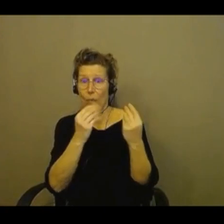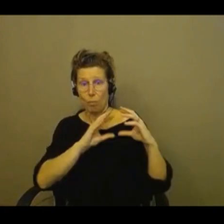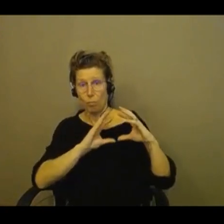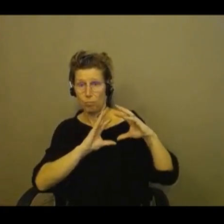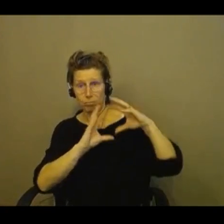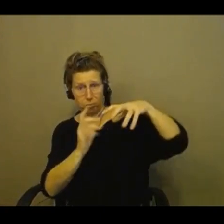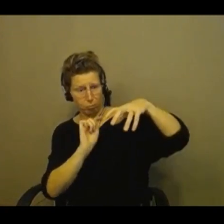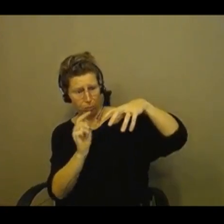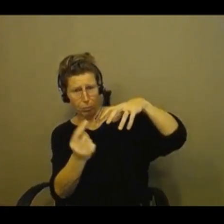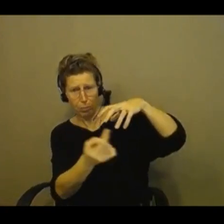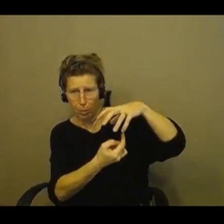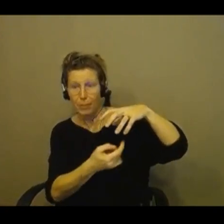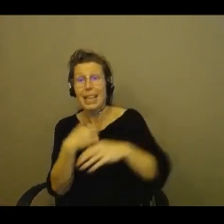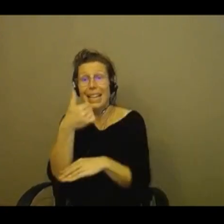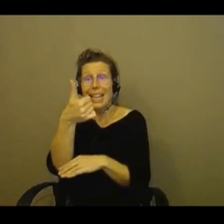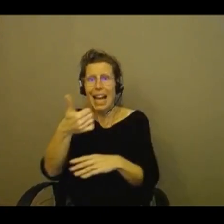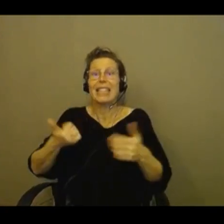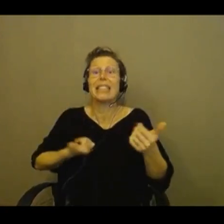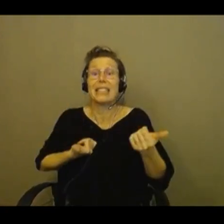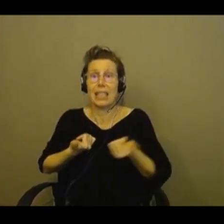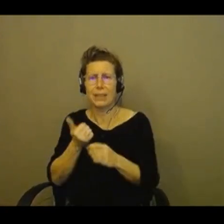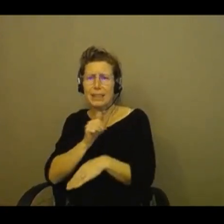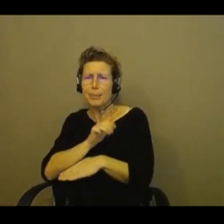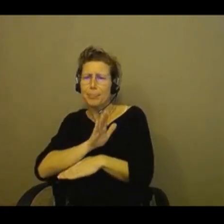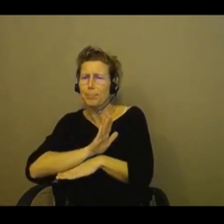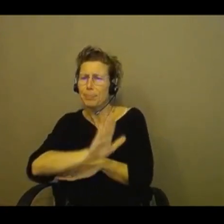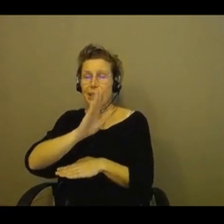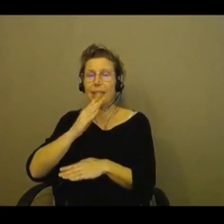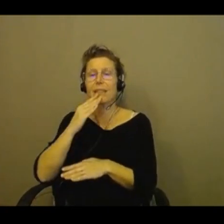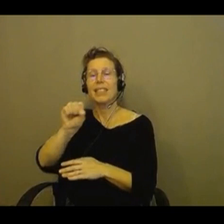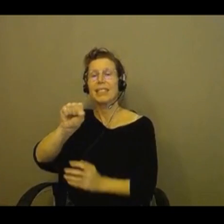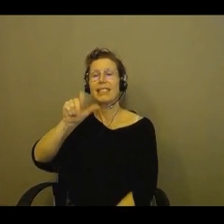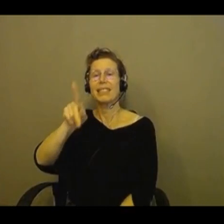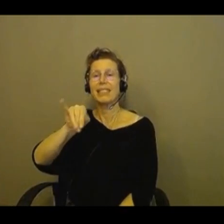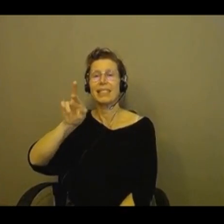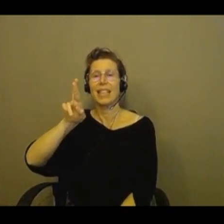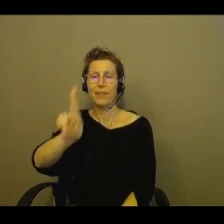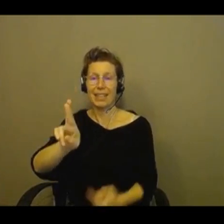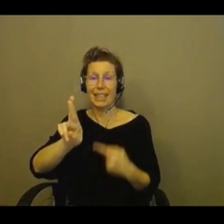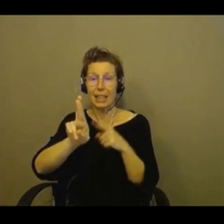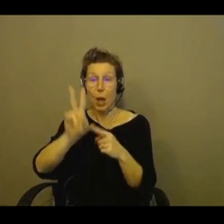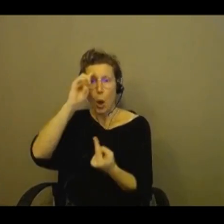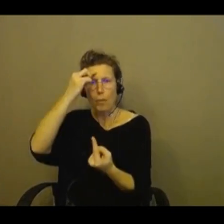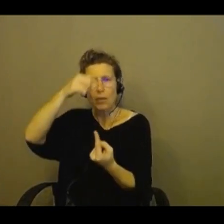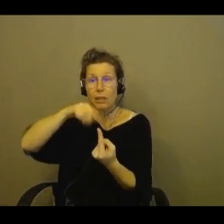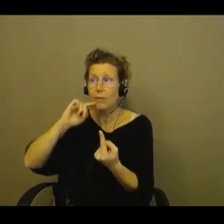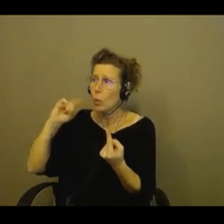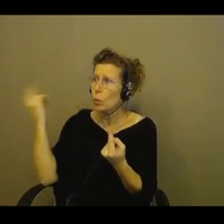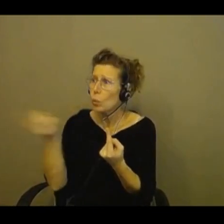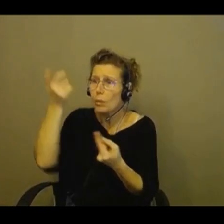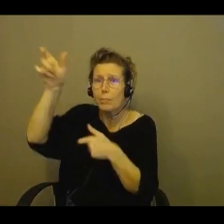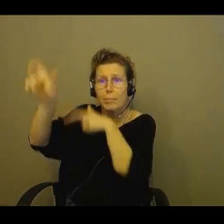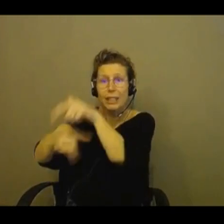dédié, le service Saphir, qui est là pour accompagner toutes les personnes en situation de handicap qui souhaitent voyager avec